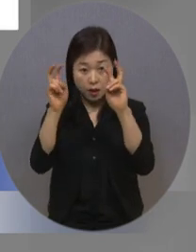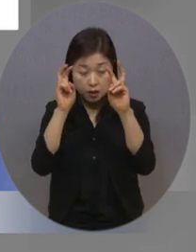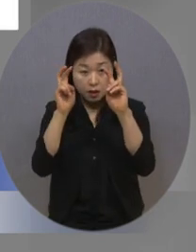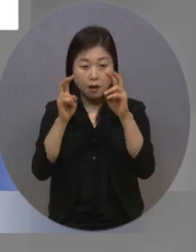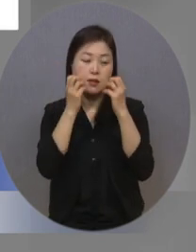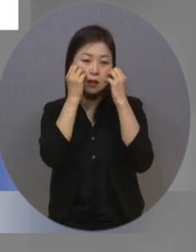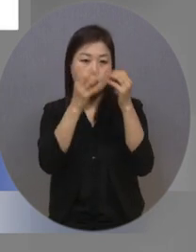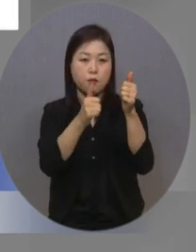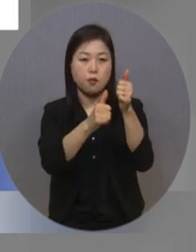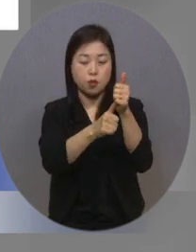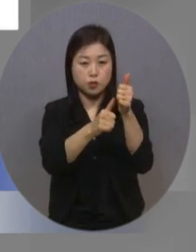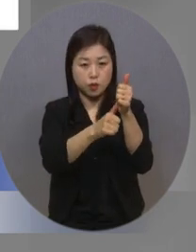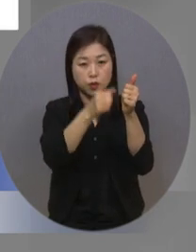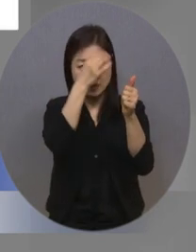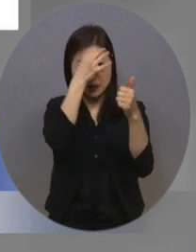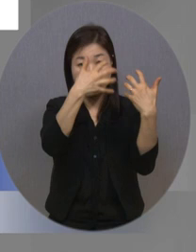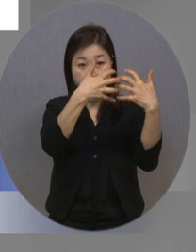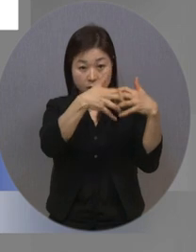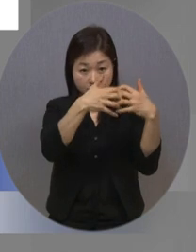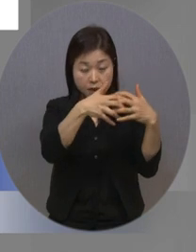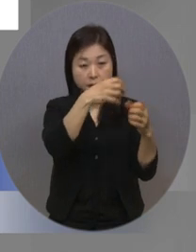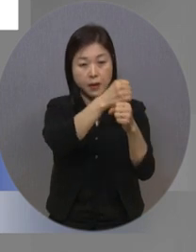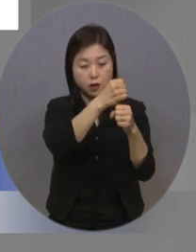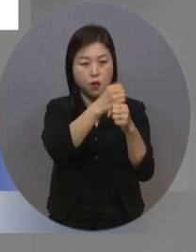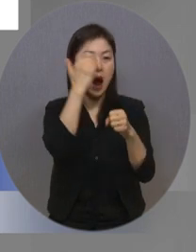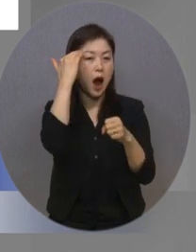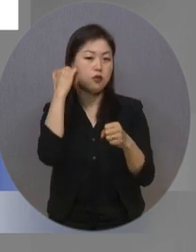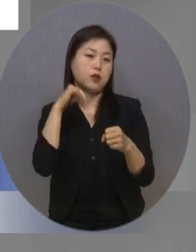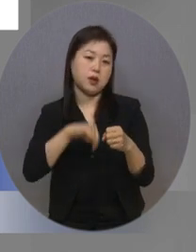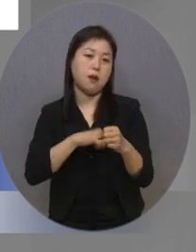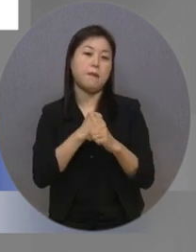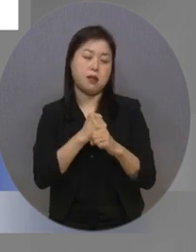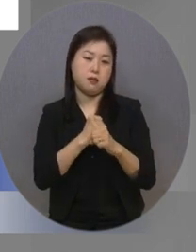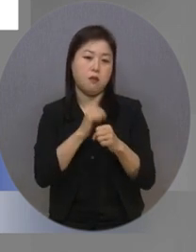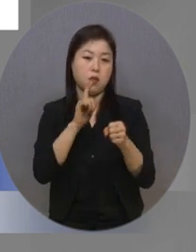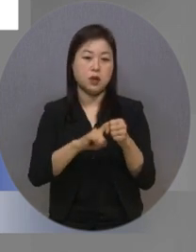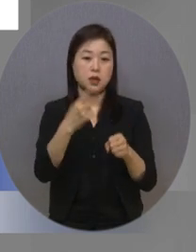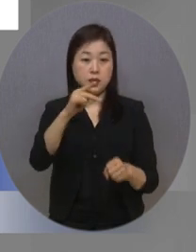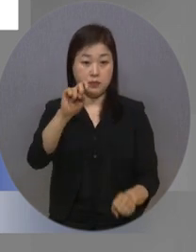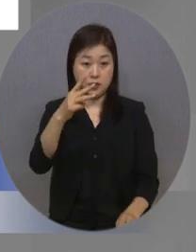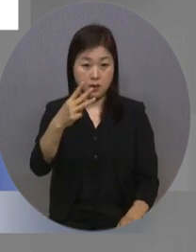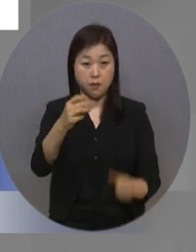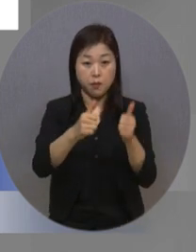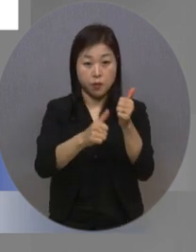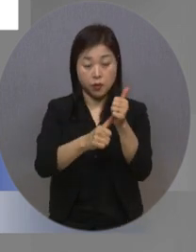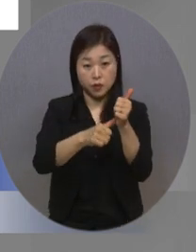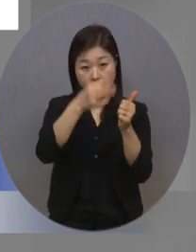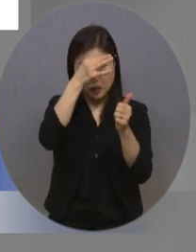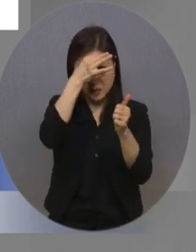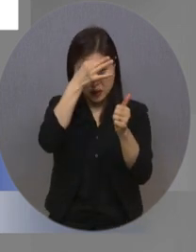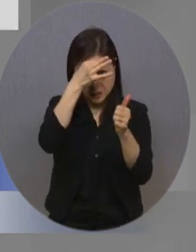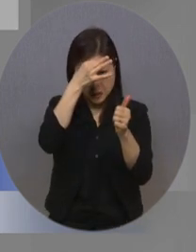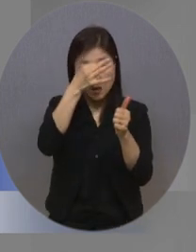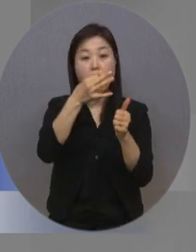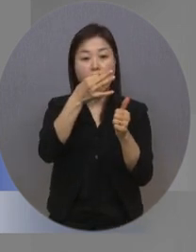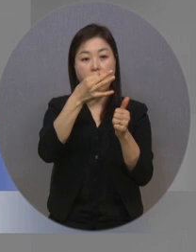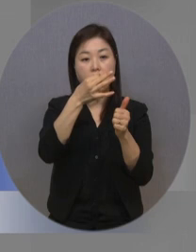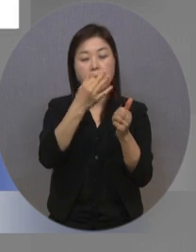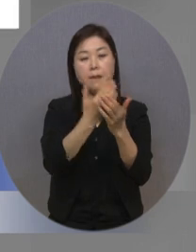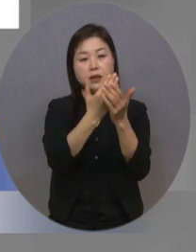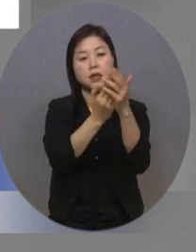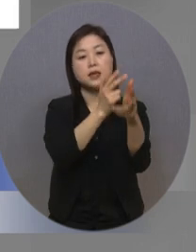신규보조공학기기의 개발과 국산화를 추진고자 2023년 보조공학기기 개발사업을 공모합니다